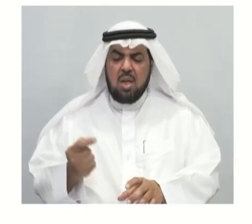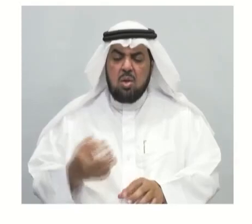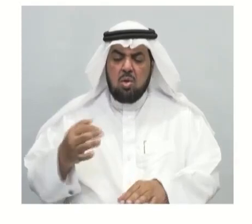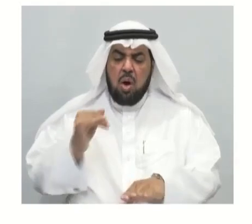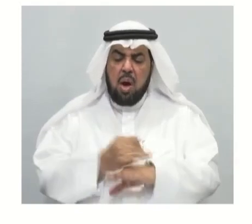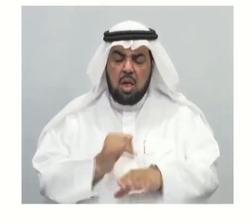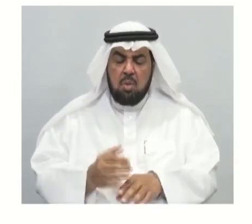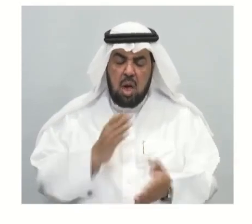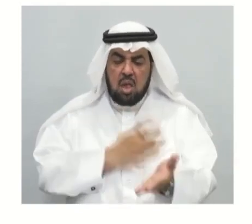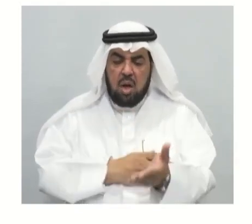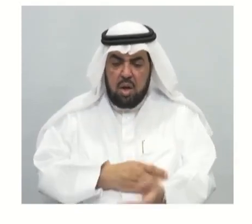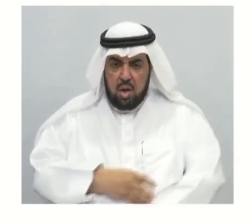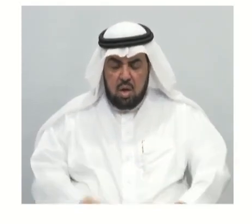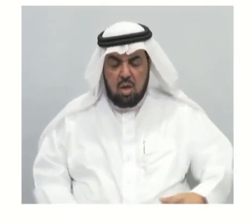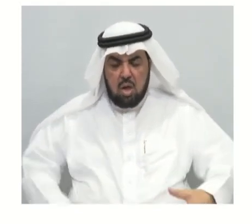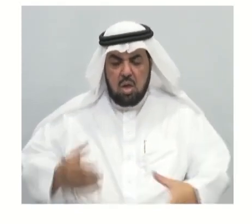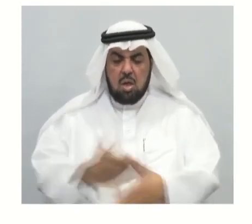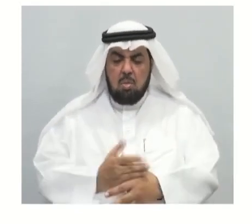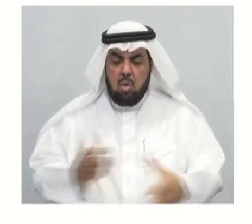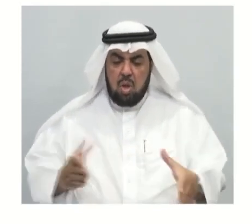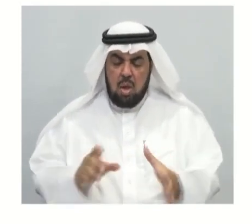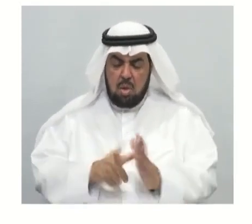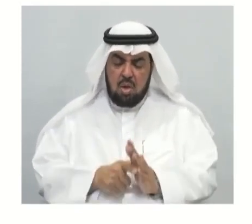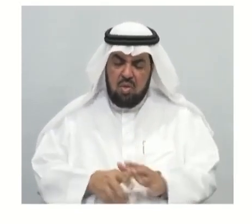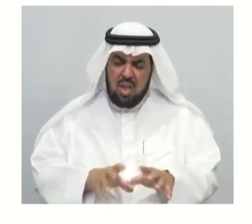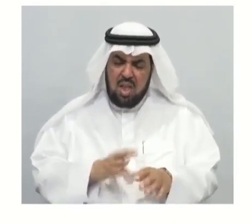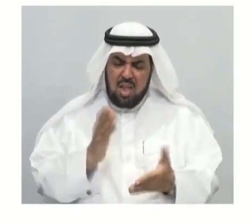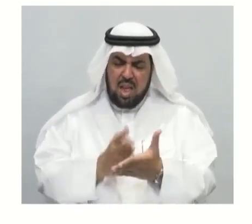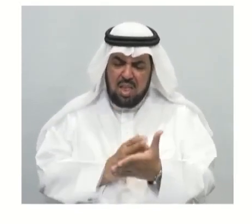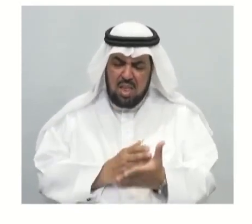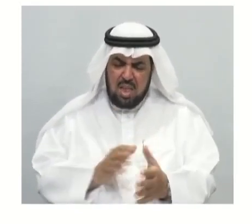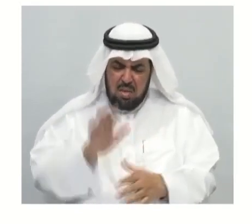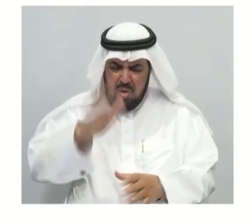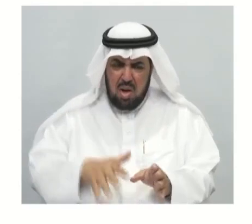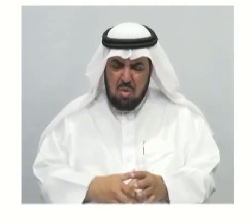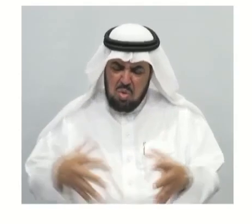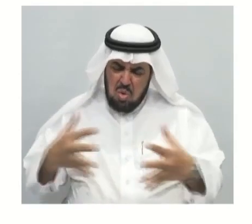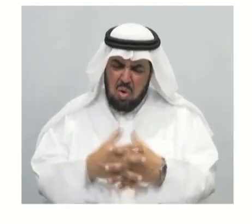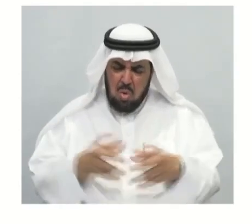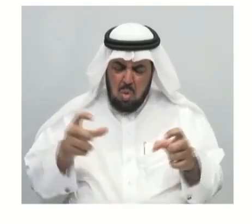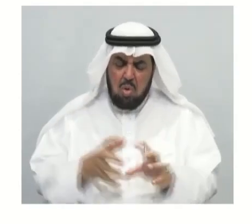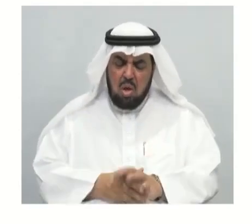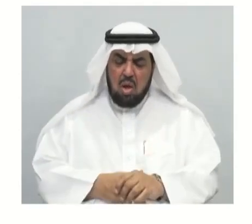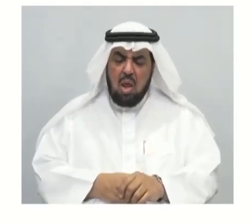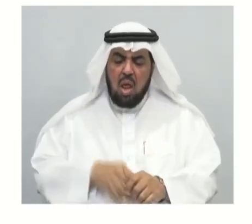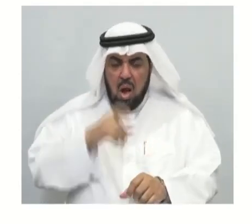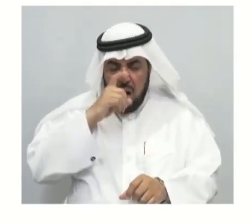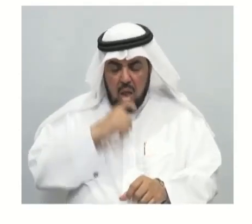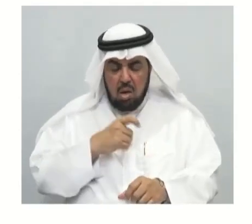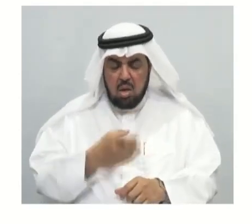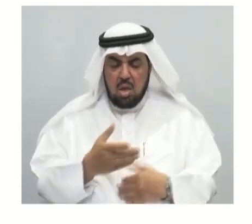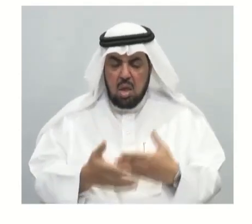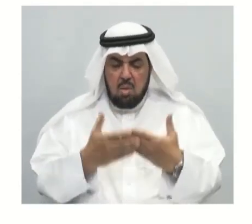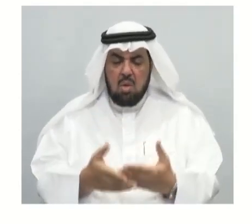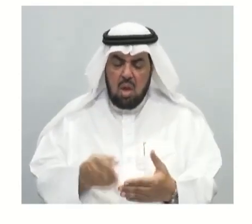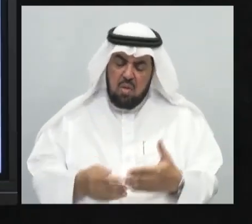من التقرير تتسبب كثره تلك المخططات والرسوم في تقسيم النص بكثره او في التداخل الموضوع الرئيس وذلك يتم اللجوء لتقديمها